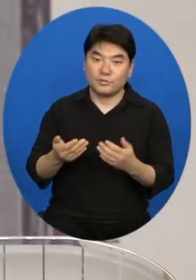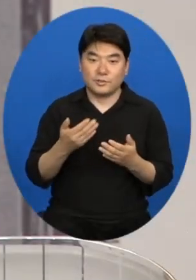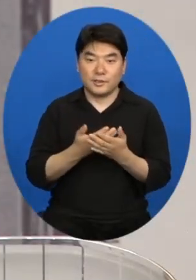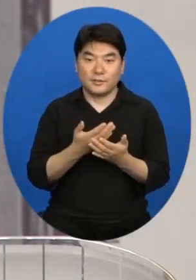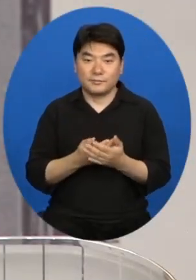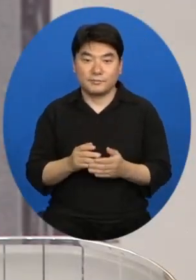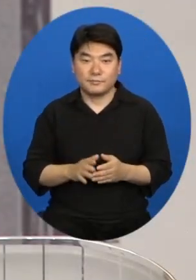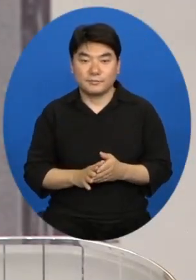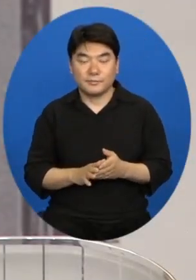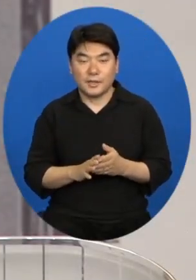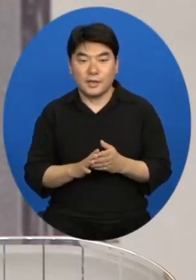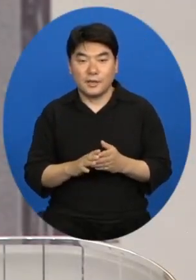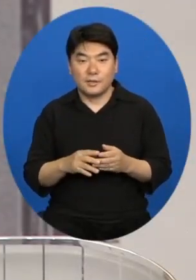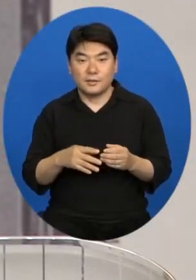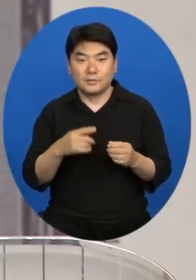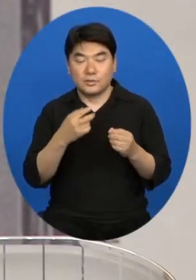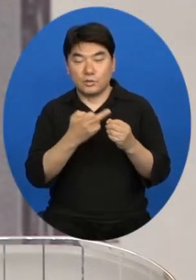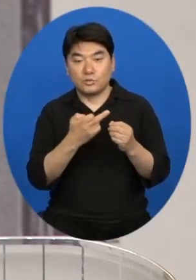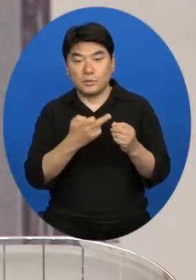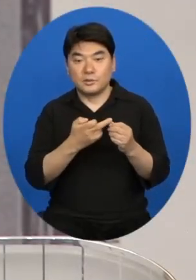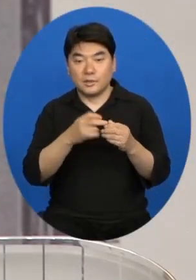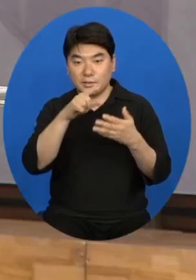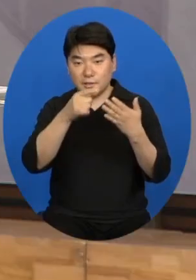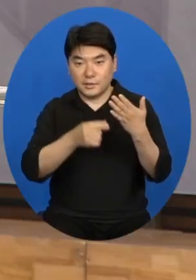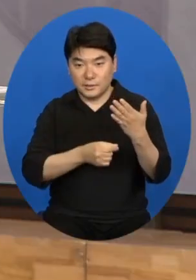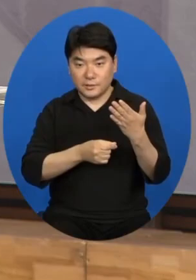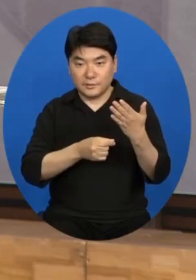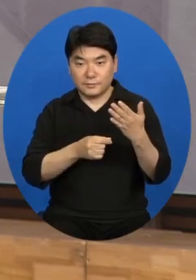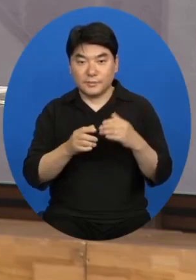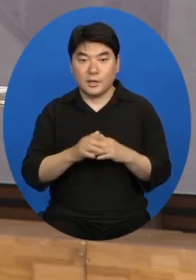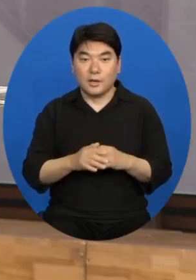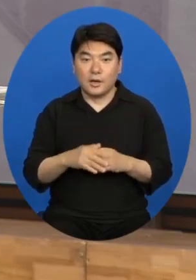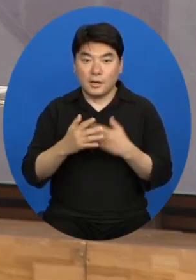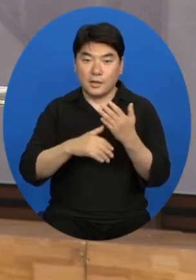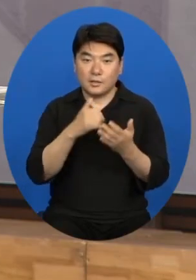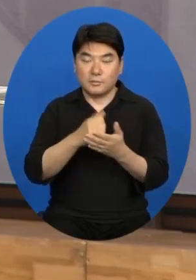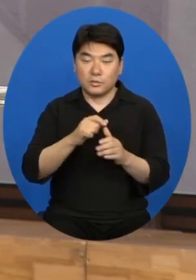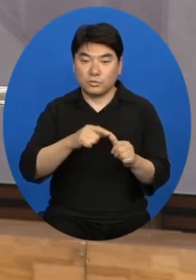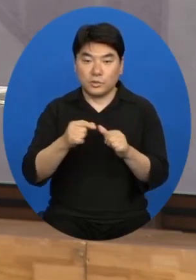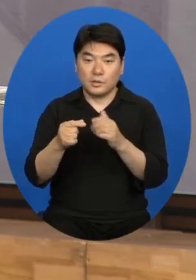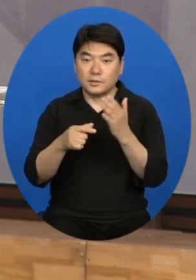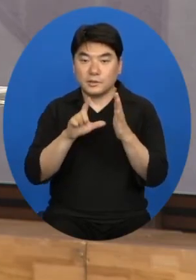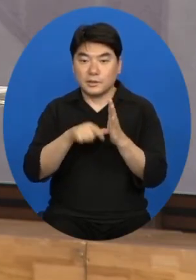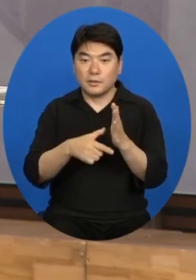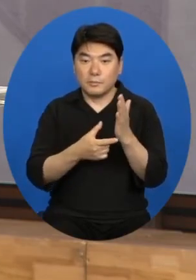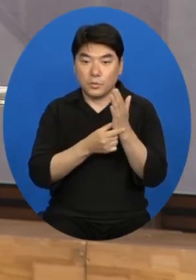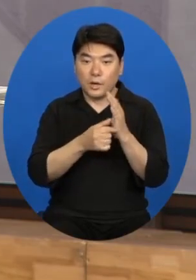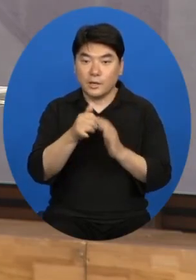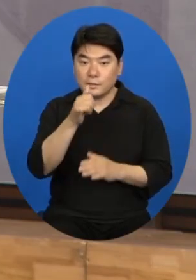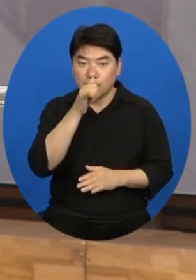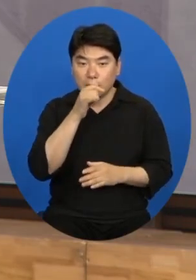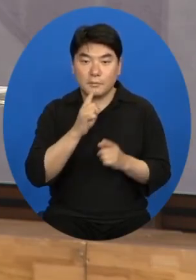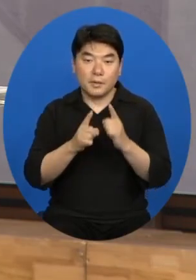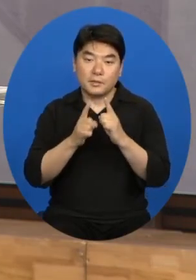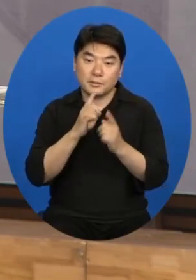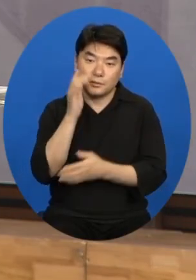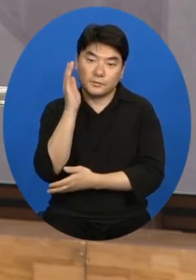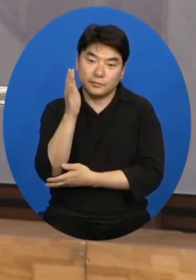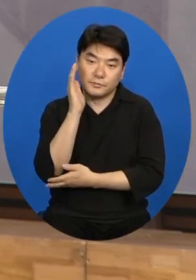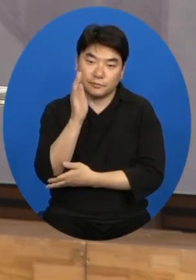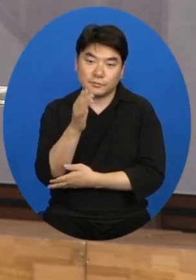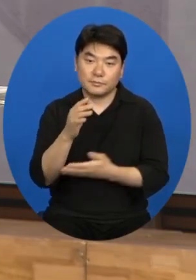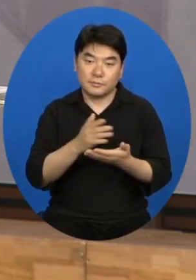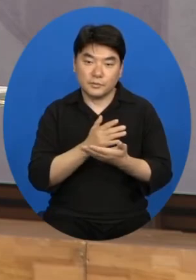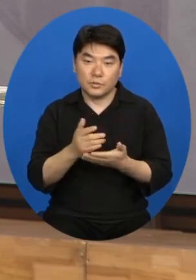바벨론의 다니엘처럼 시리즈의 벌써 12번째 시간입니다. 하나님의 구속에는 시간표가 있다라는 제목의 말씀을 나누겠습니다.